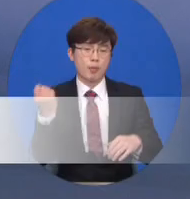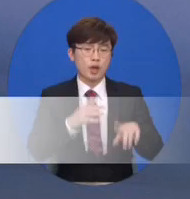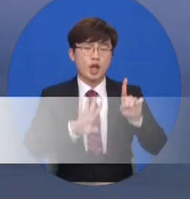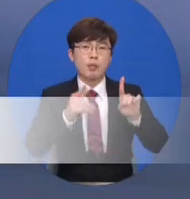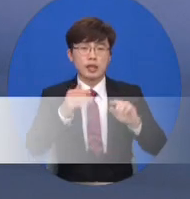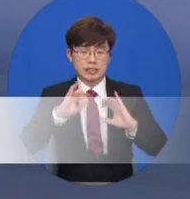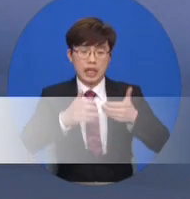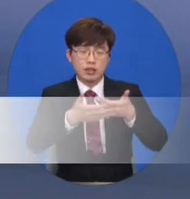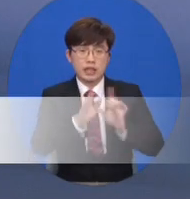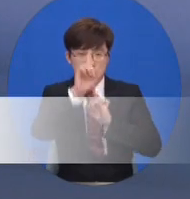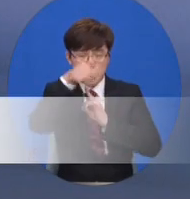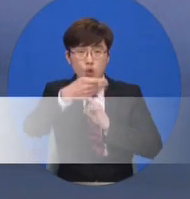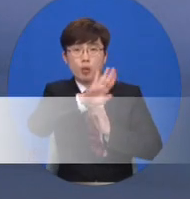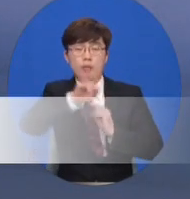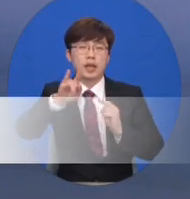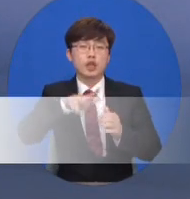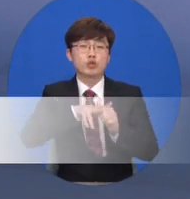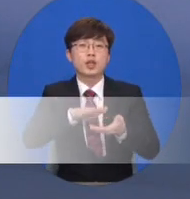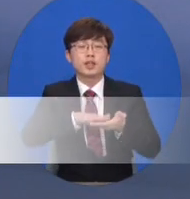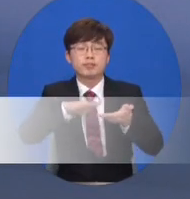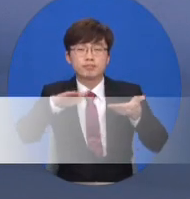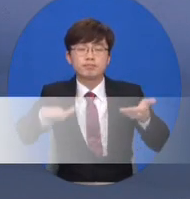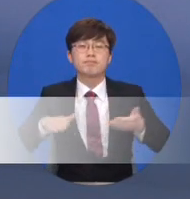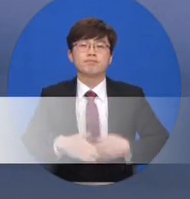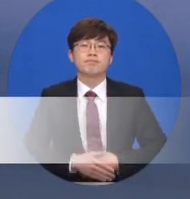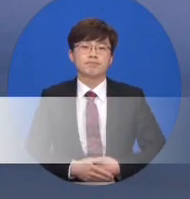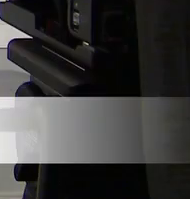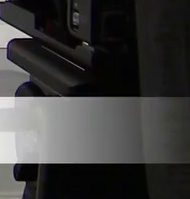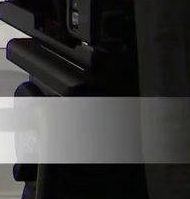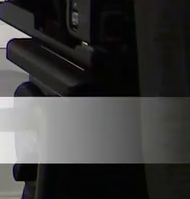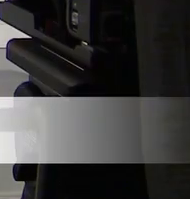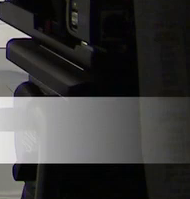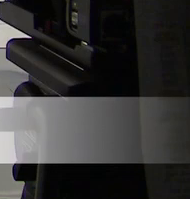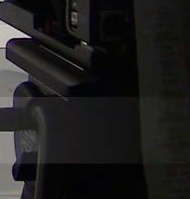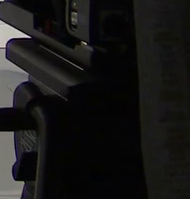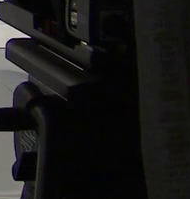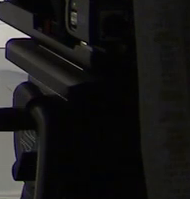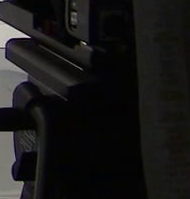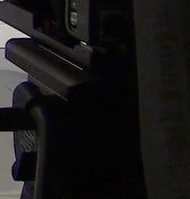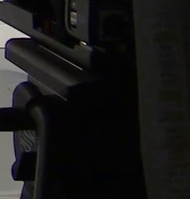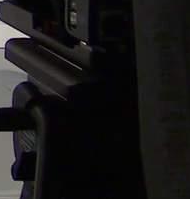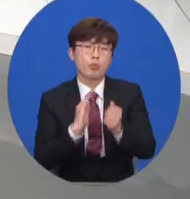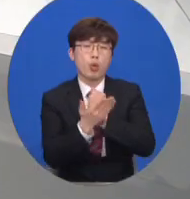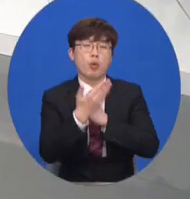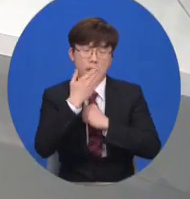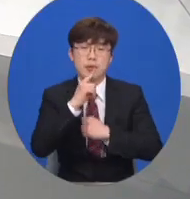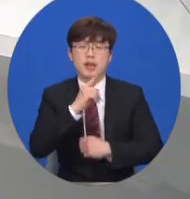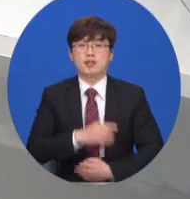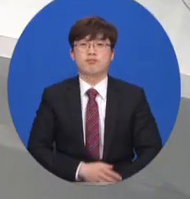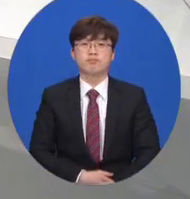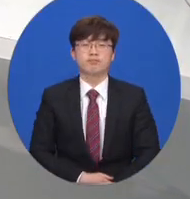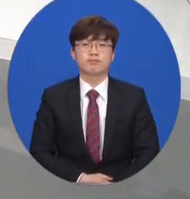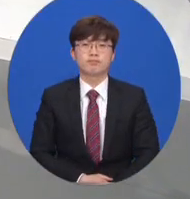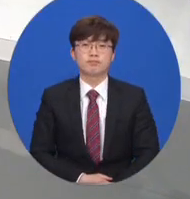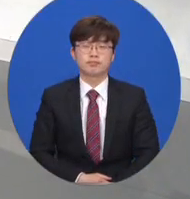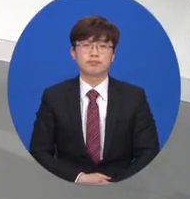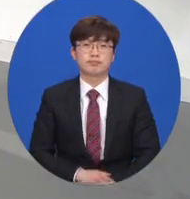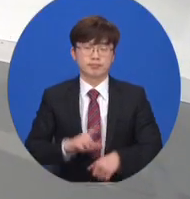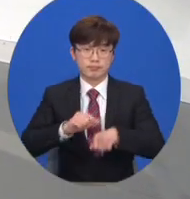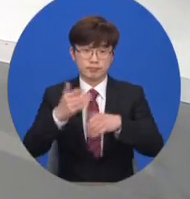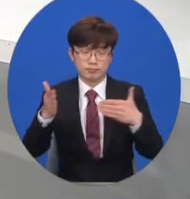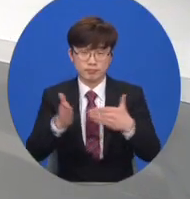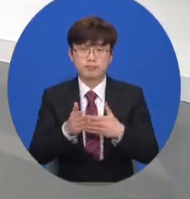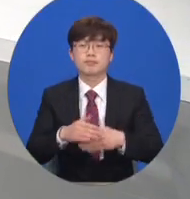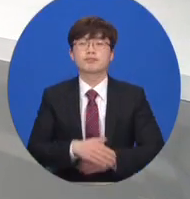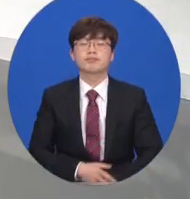발목잡기 때문이었다며 누가 누굴 심판하고 맞받았습니다 공중파 3사의 마지막 토론인만큼 상대를 향한 공격 수위도